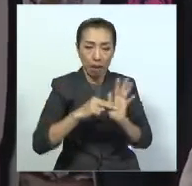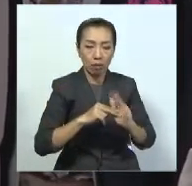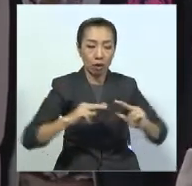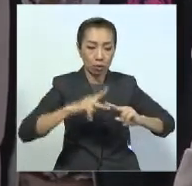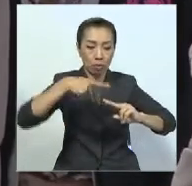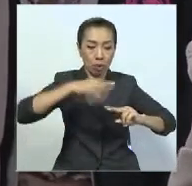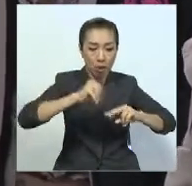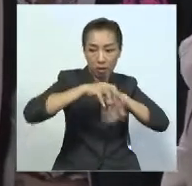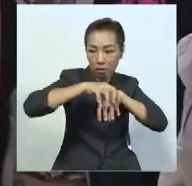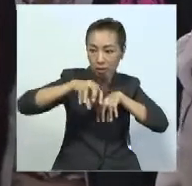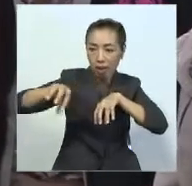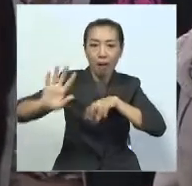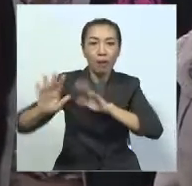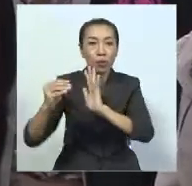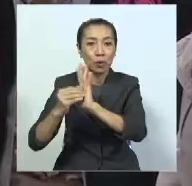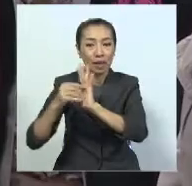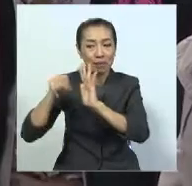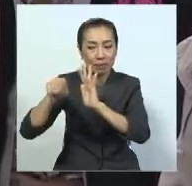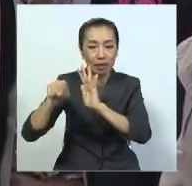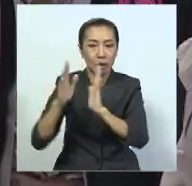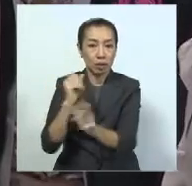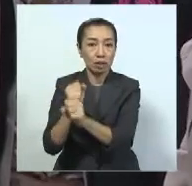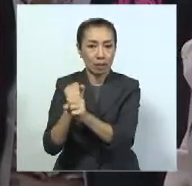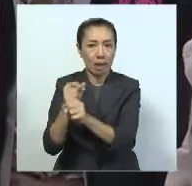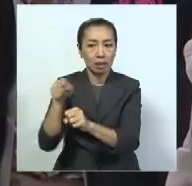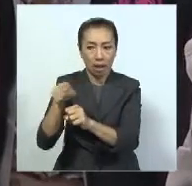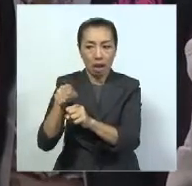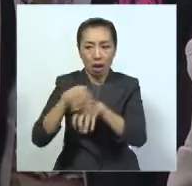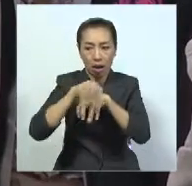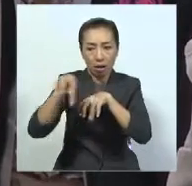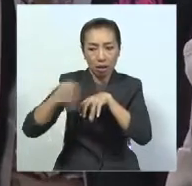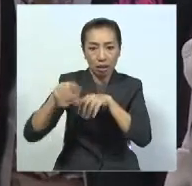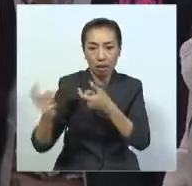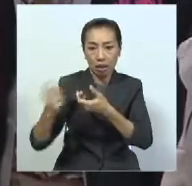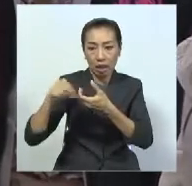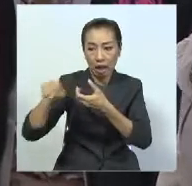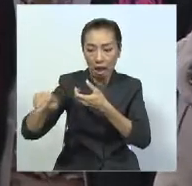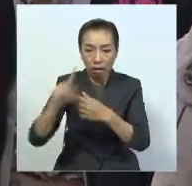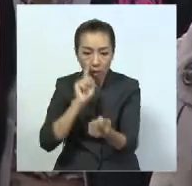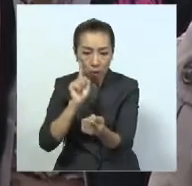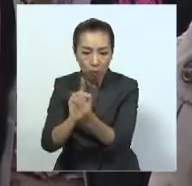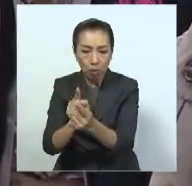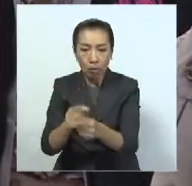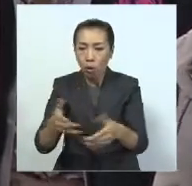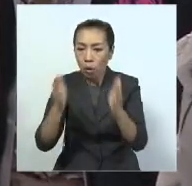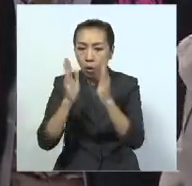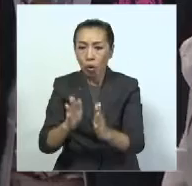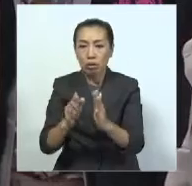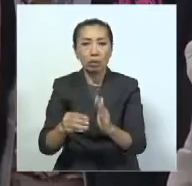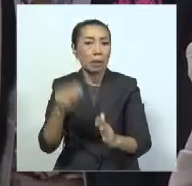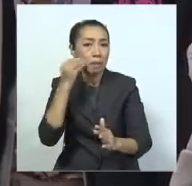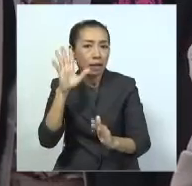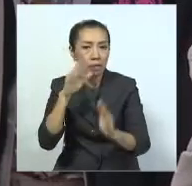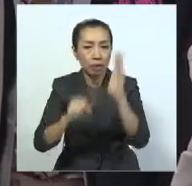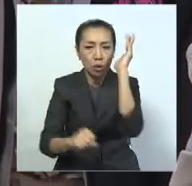ขึ้นแล้วก็เครือข่ายกลุ่มนี้แล้วก็เครือข่ายที่ใกล้ชิดกับกลุ่มเป้าหมายเรามากที่สุดเจอกันทุกวันนะคะแล้วก็ถ้ากลุ่มเห